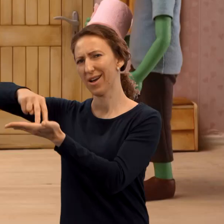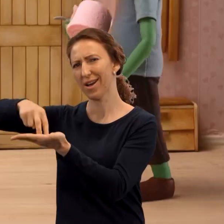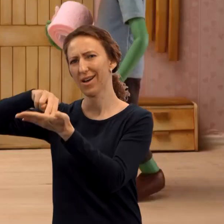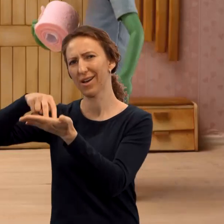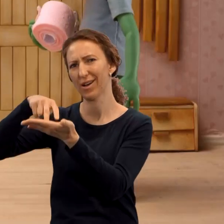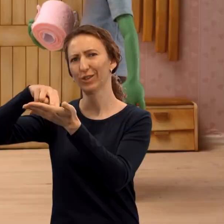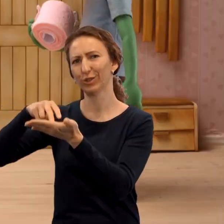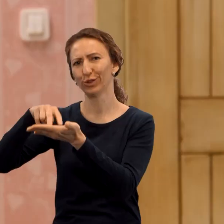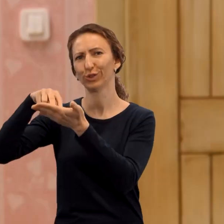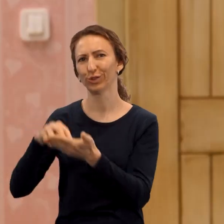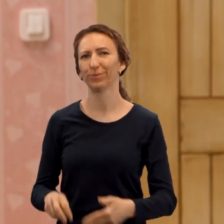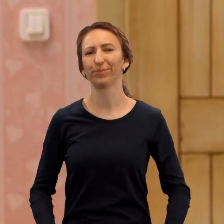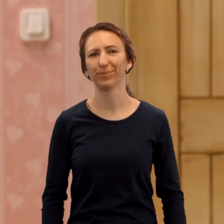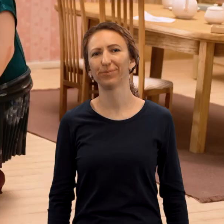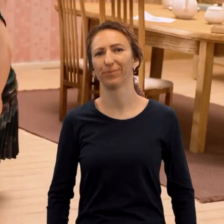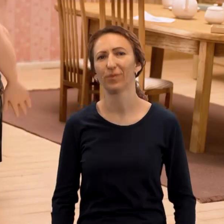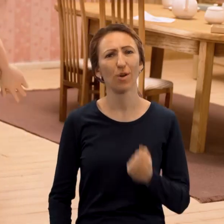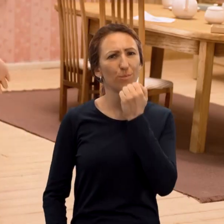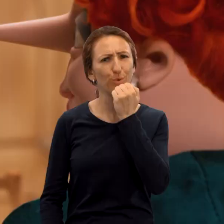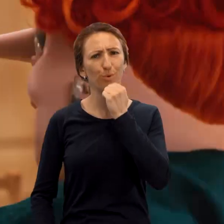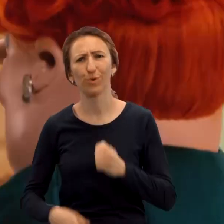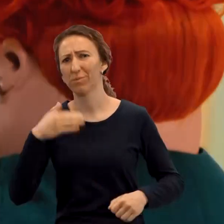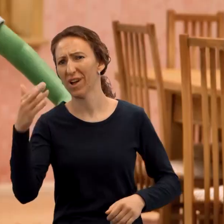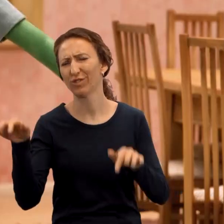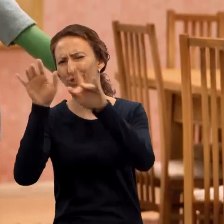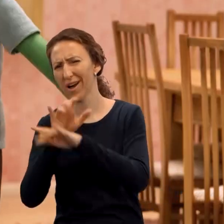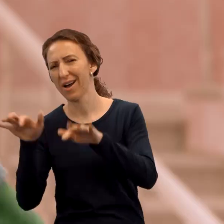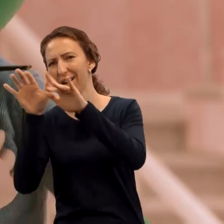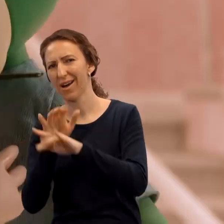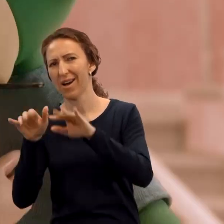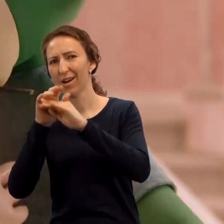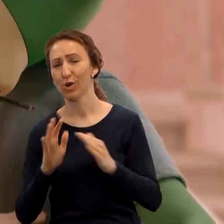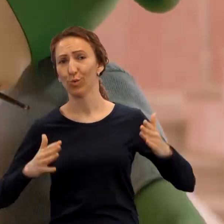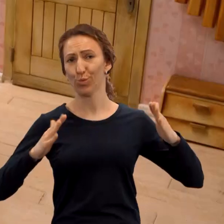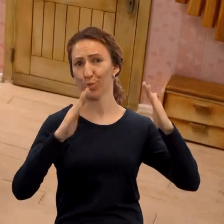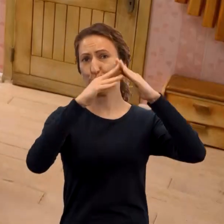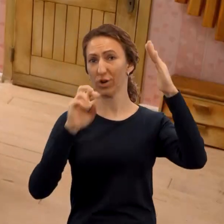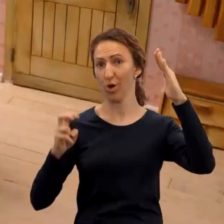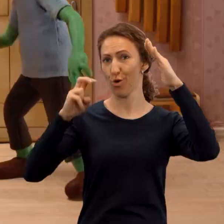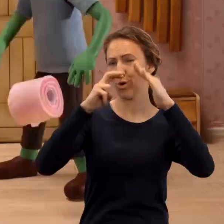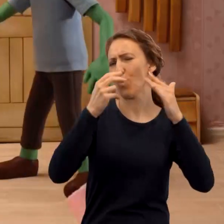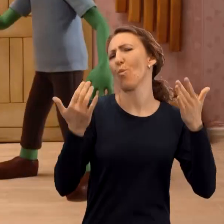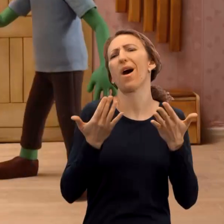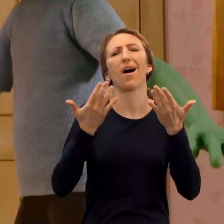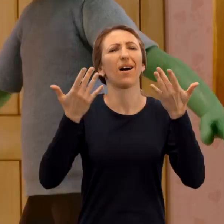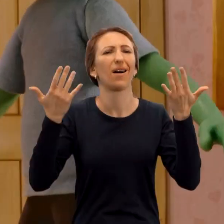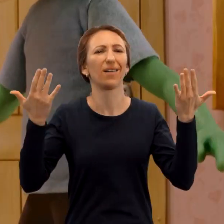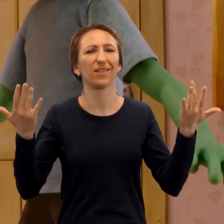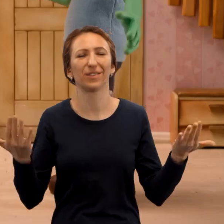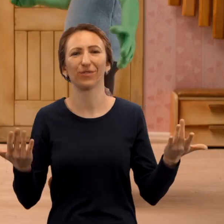drucie. W czarodziejskim bucie prawym możesz skoczyć na szczyt góry